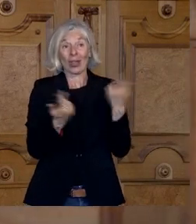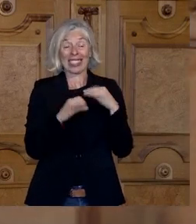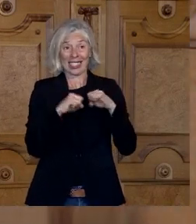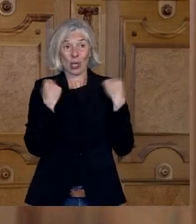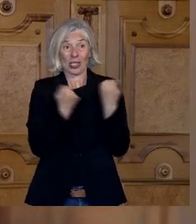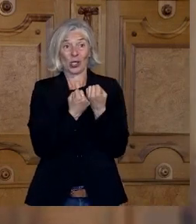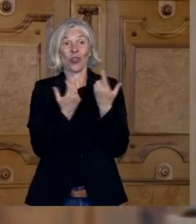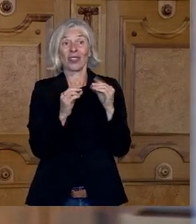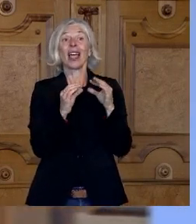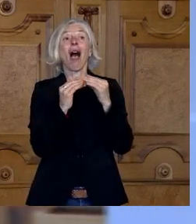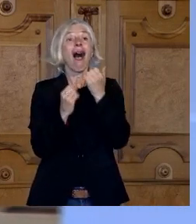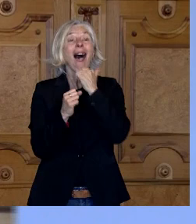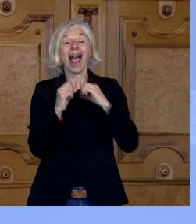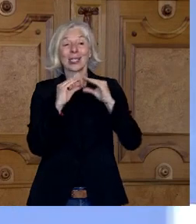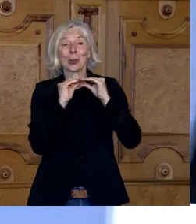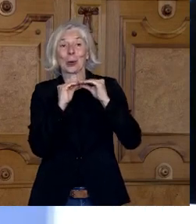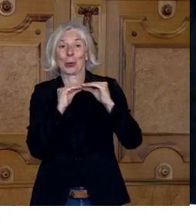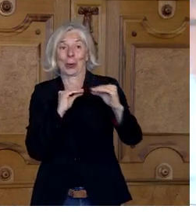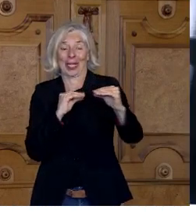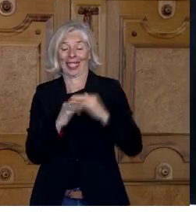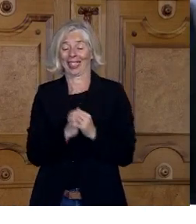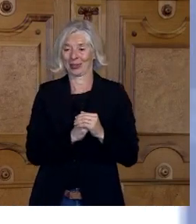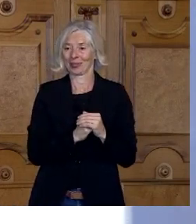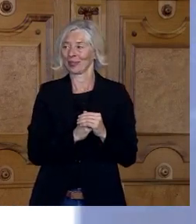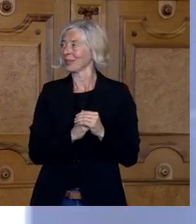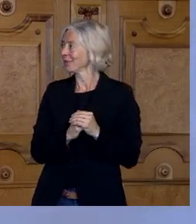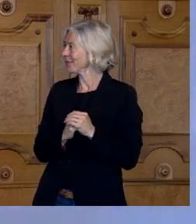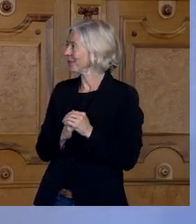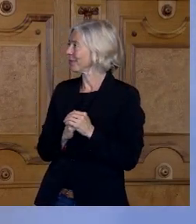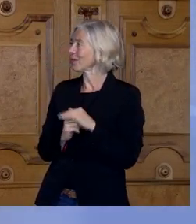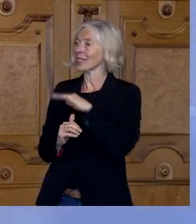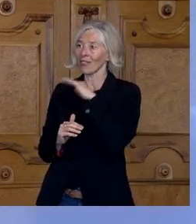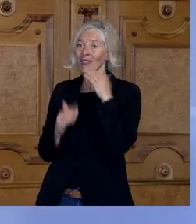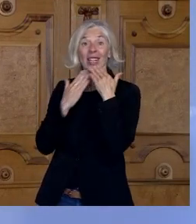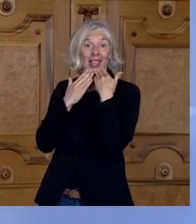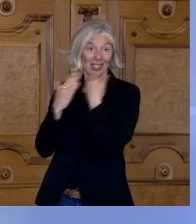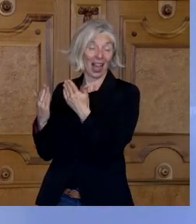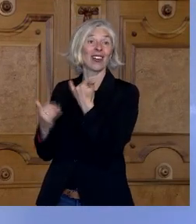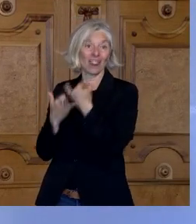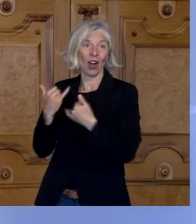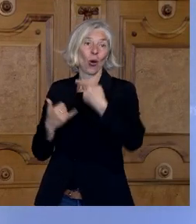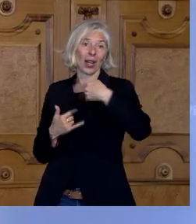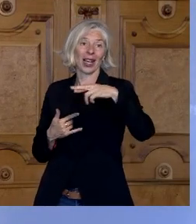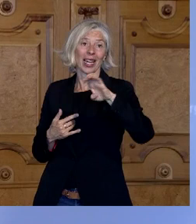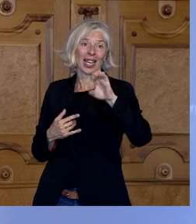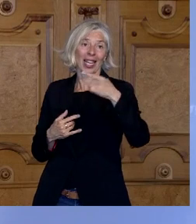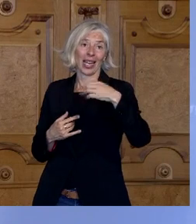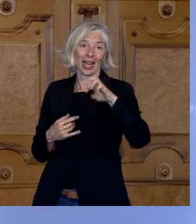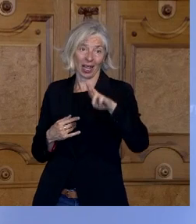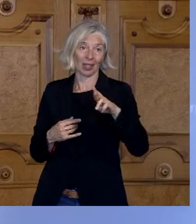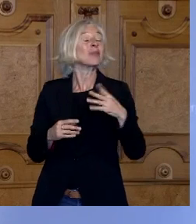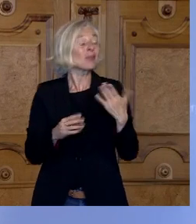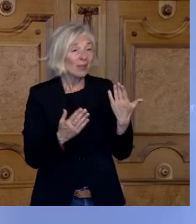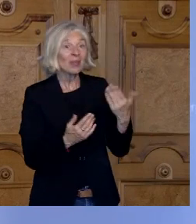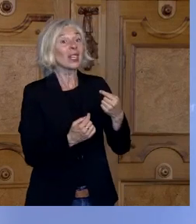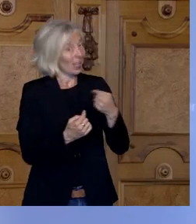Ja, vielen Dank, Frau Greger. Und es ist eigentlich auch das, was ich Ihnen am Schluss mitgeben möchte. Die